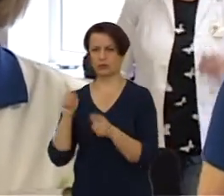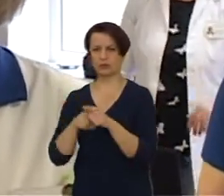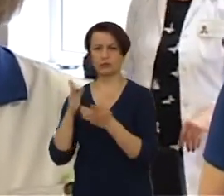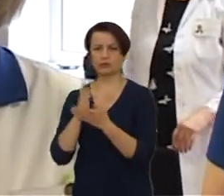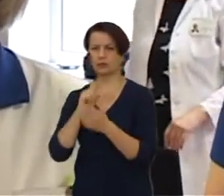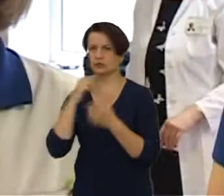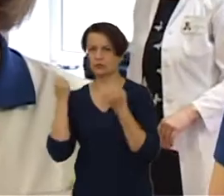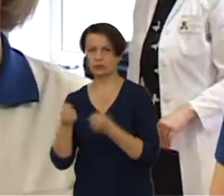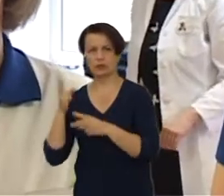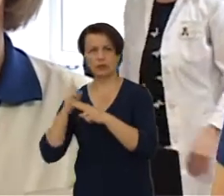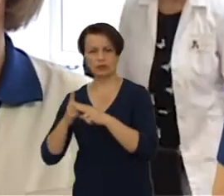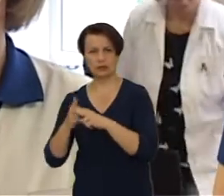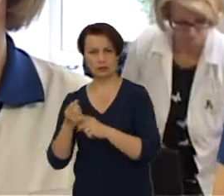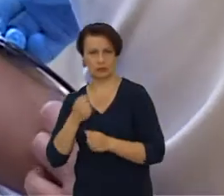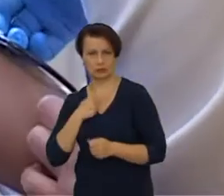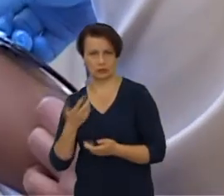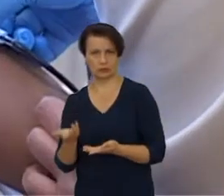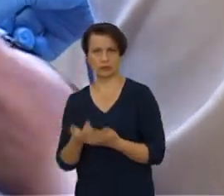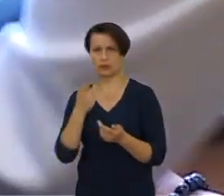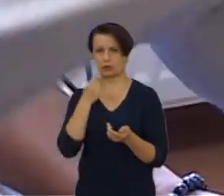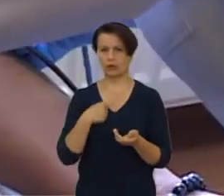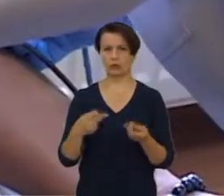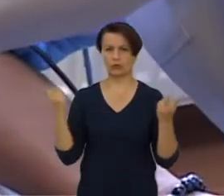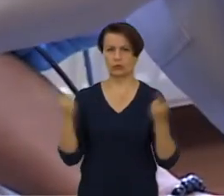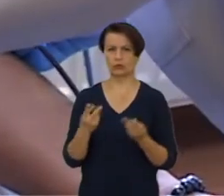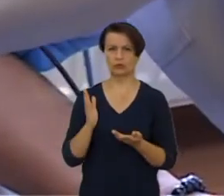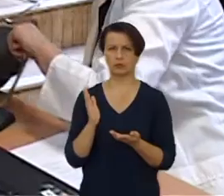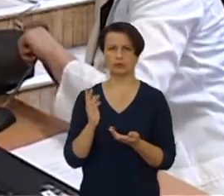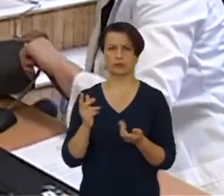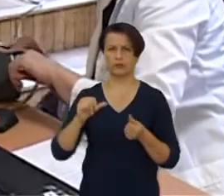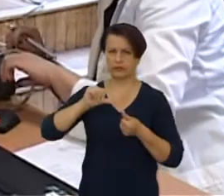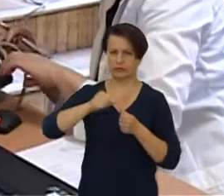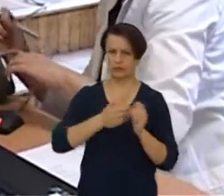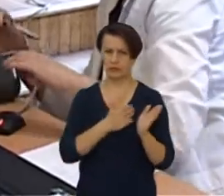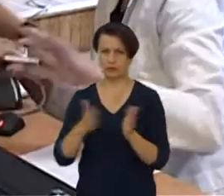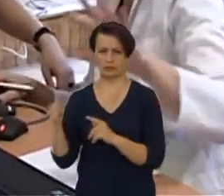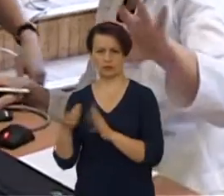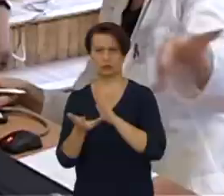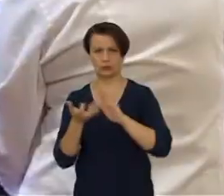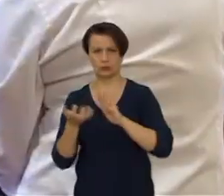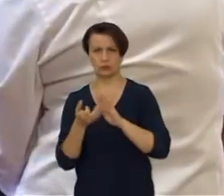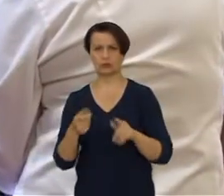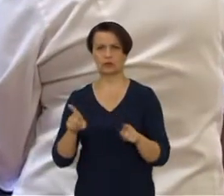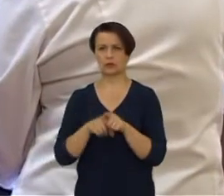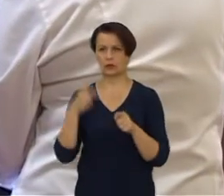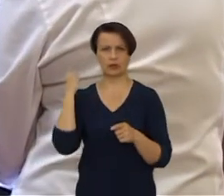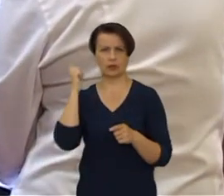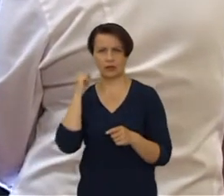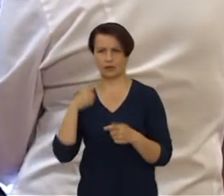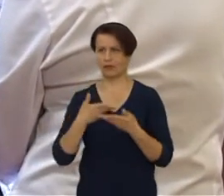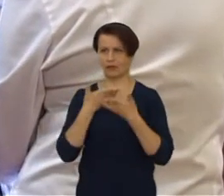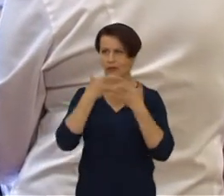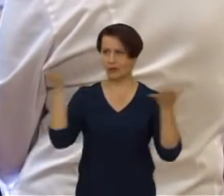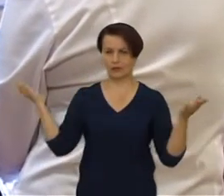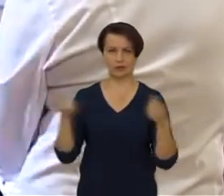sergantys sunkiomis ligomis. Kraujo poreikis yra nuolat ir jo trūksta, tą girdime ir